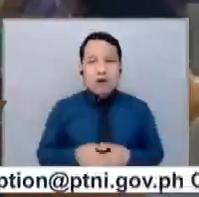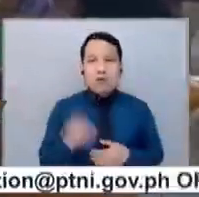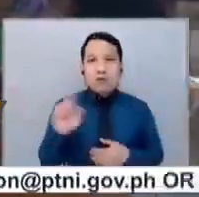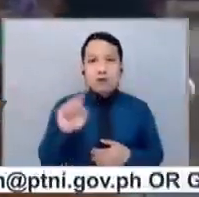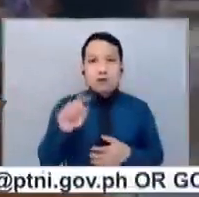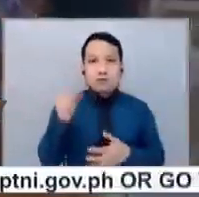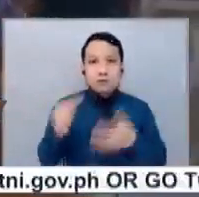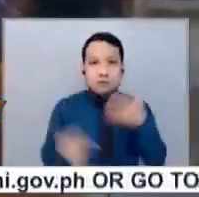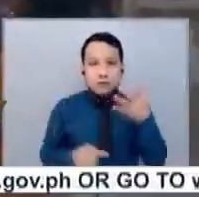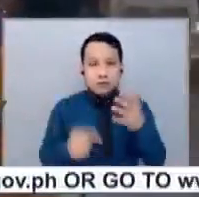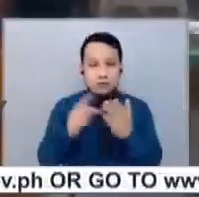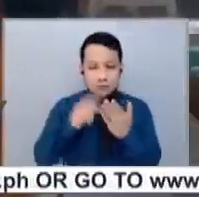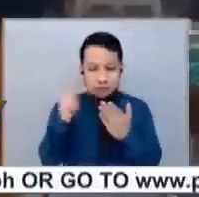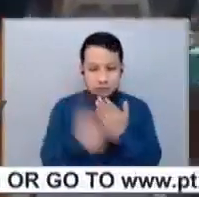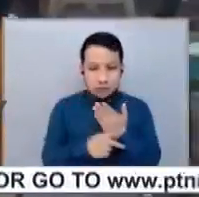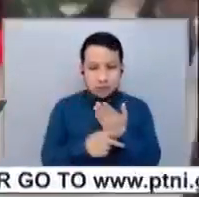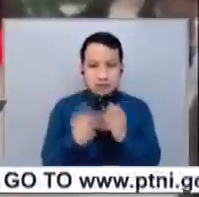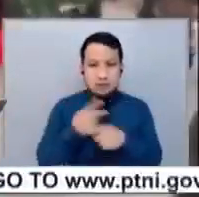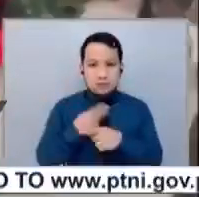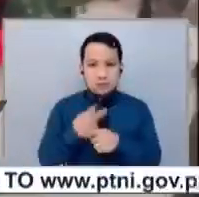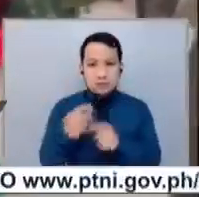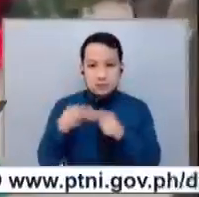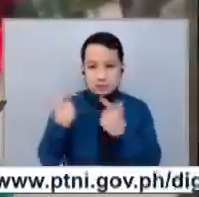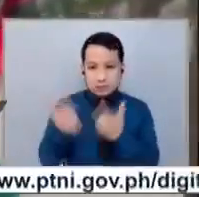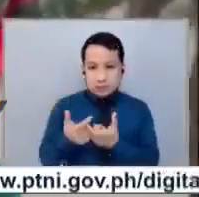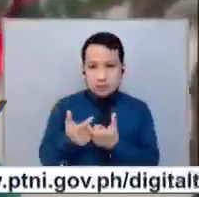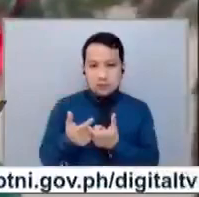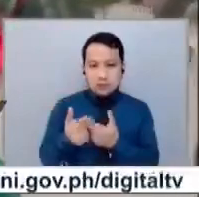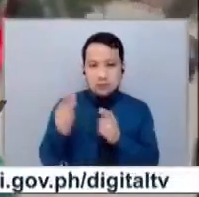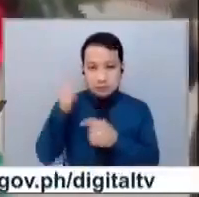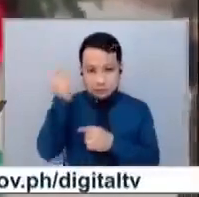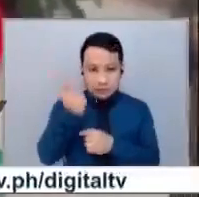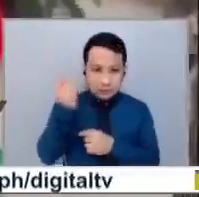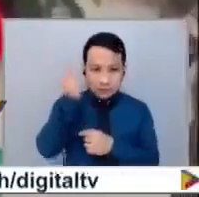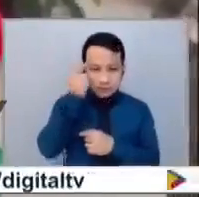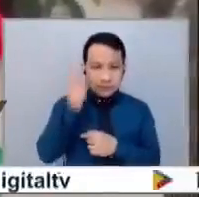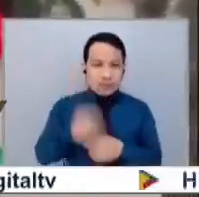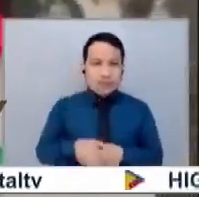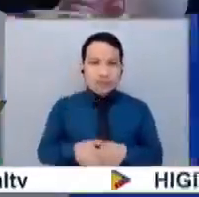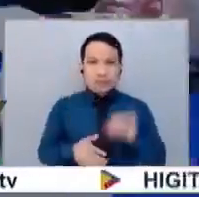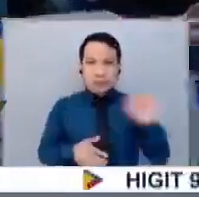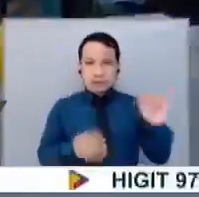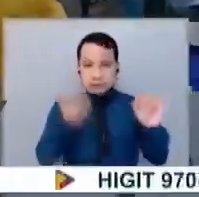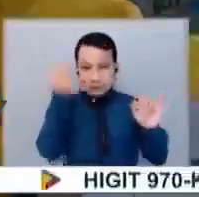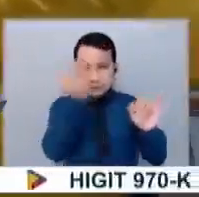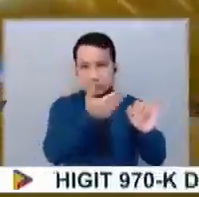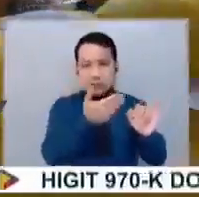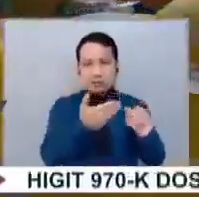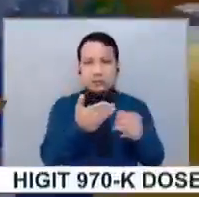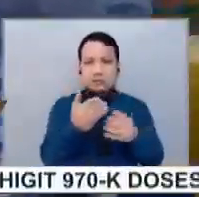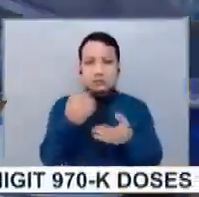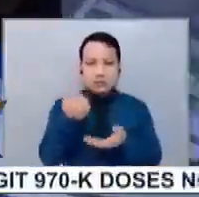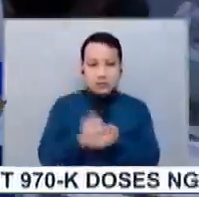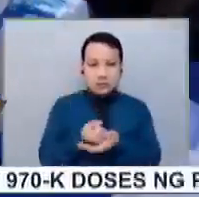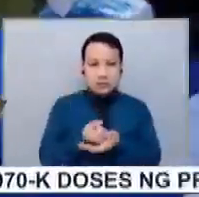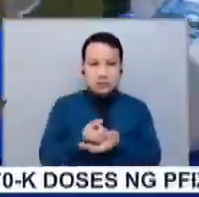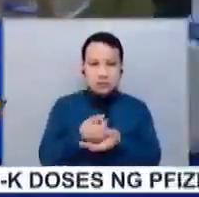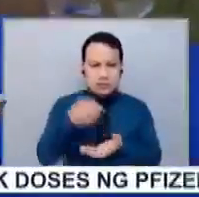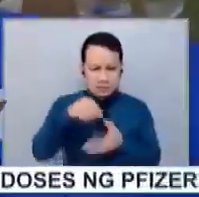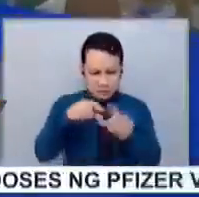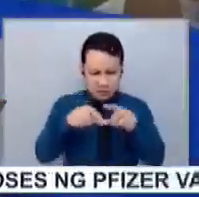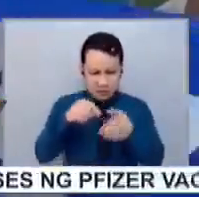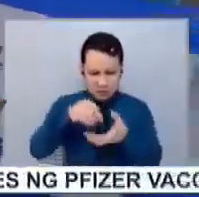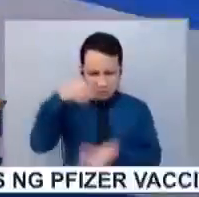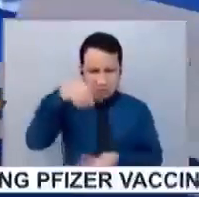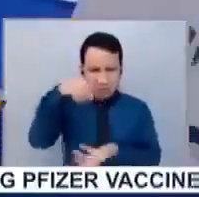ibang program at proyekto ng mga ahensya ng gobyerno. Kabilang sa mga ayudang natanggap ng mga residente ang goodie bags, gift packs,